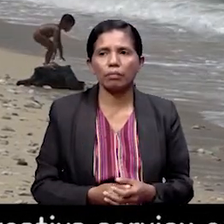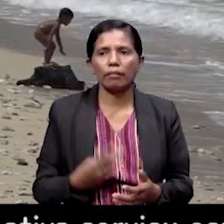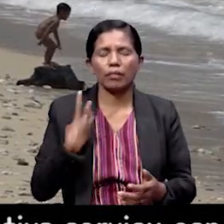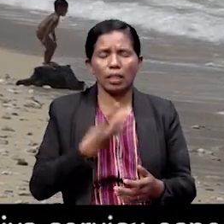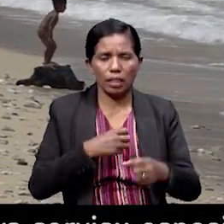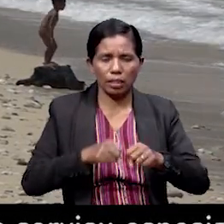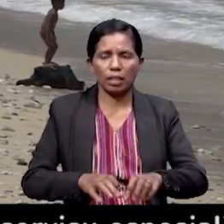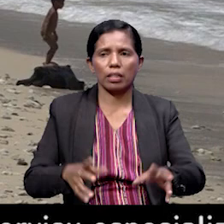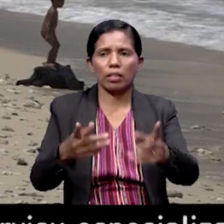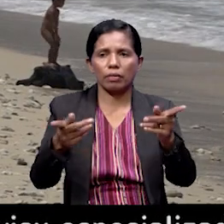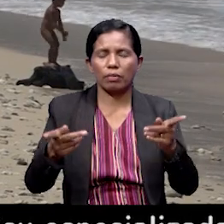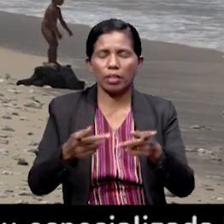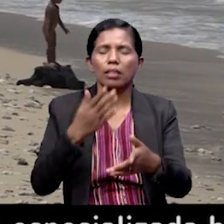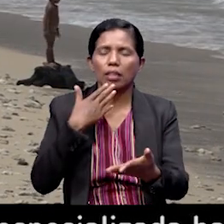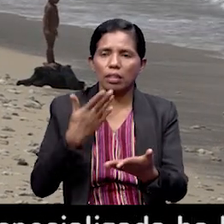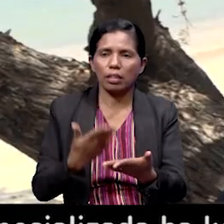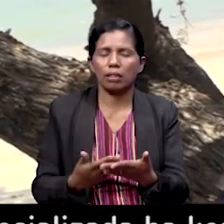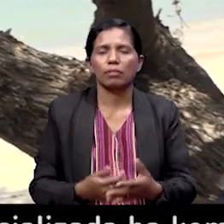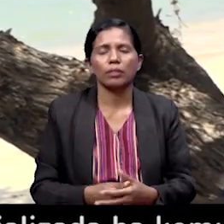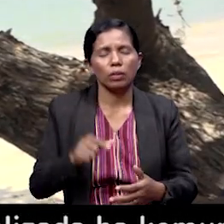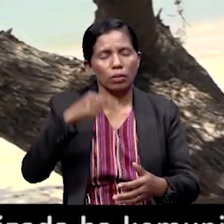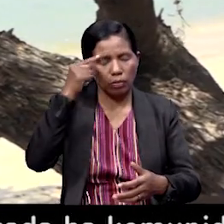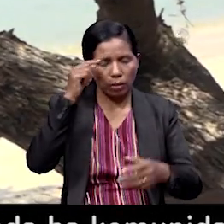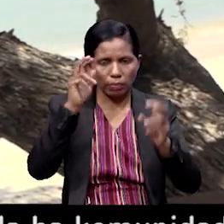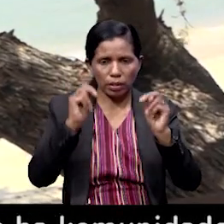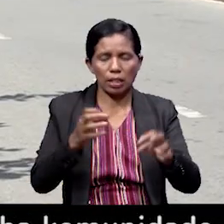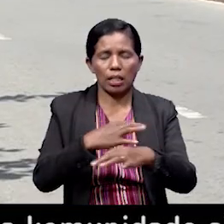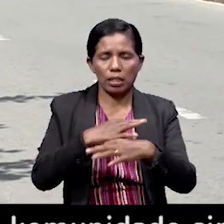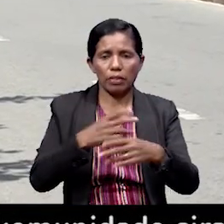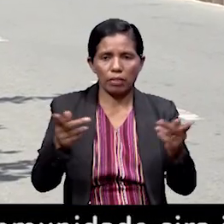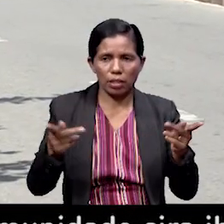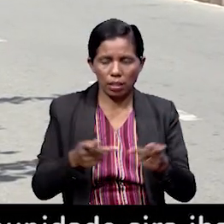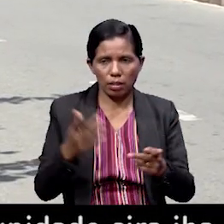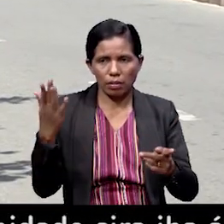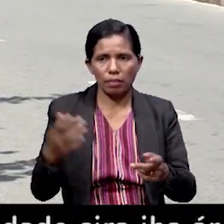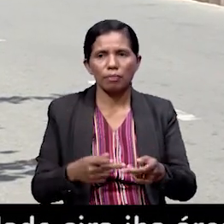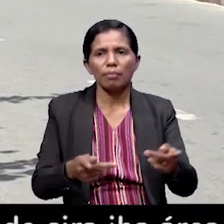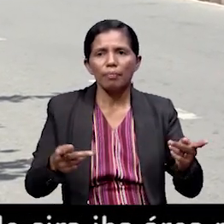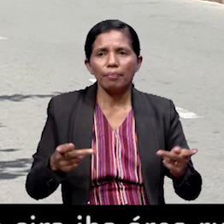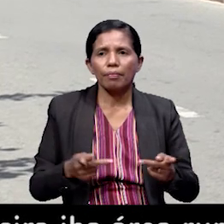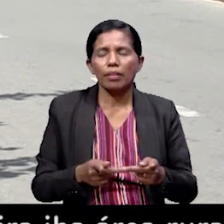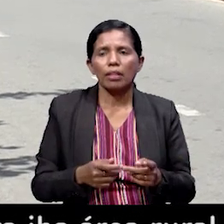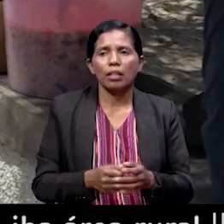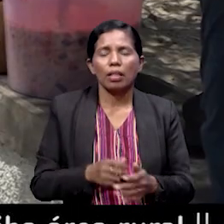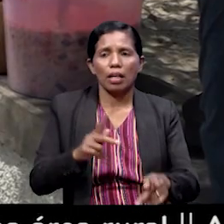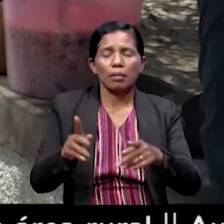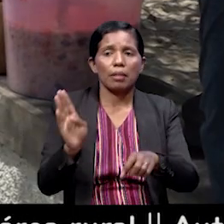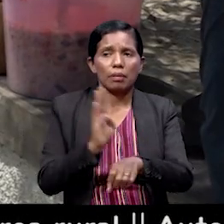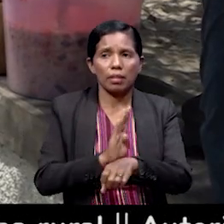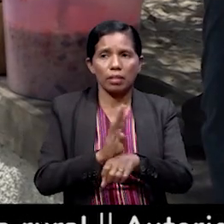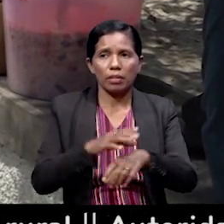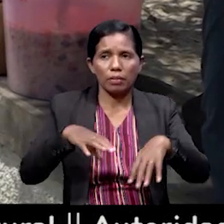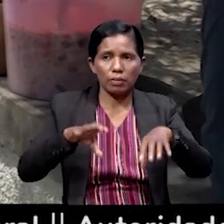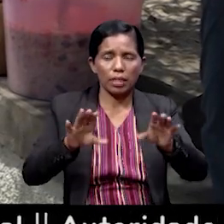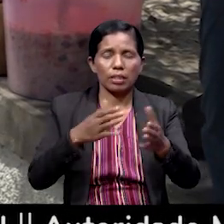ke bele diang fatin diak ma hotu. Governo persija atu hadiah fatin hirak ne. Ia fatin turismu ne negosiante siramos faan